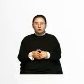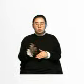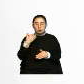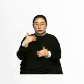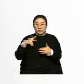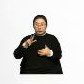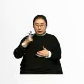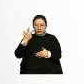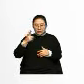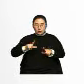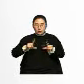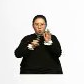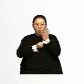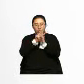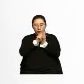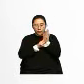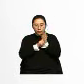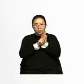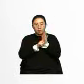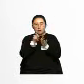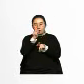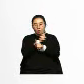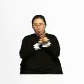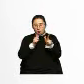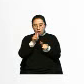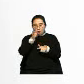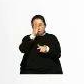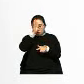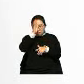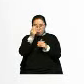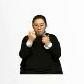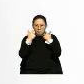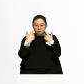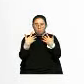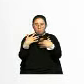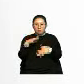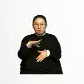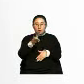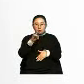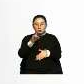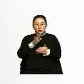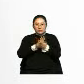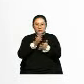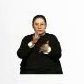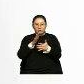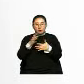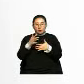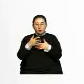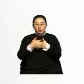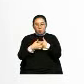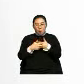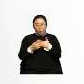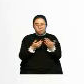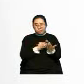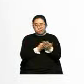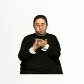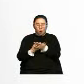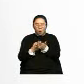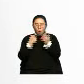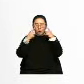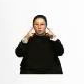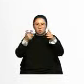지난 7일 고혈압과 당뇨 심장질환 있는 외조부 가 먼저 고열로 신촌세브란스 병원에 이송돼 확진